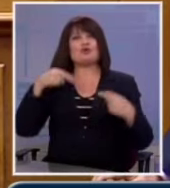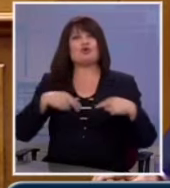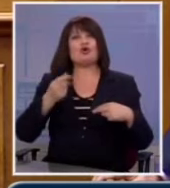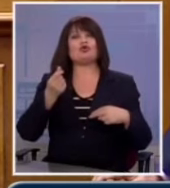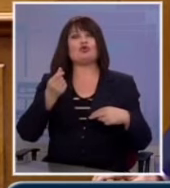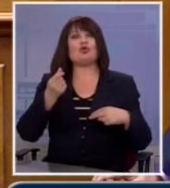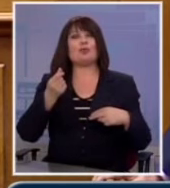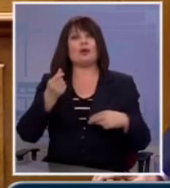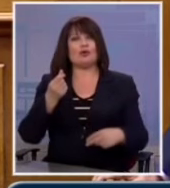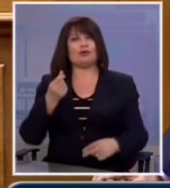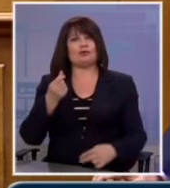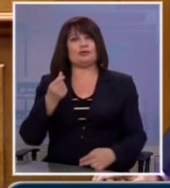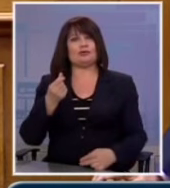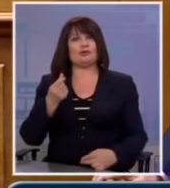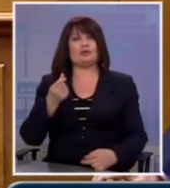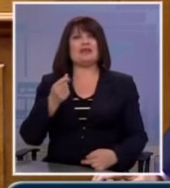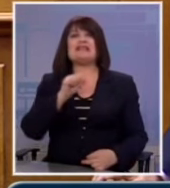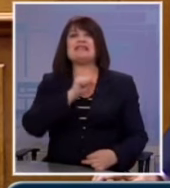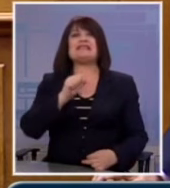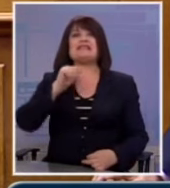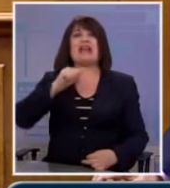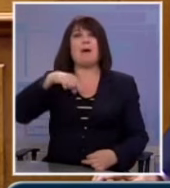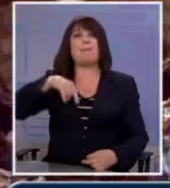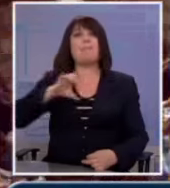Οικονομικών, ο Μισελ Σαπέν.